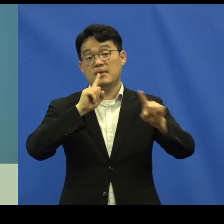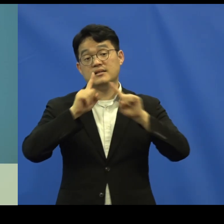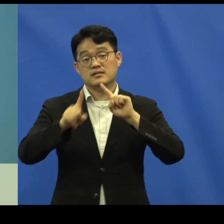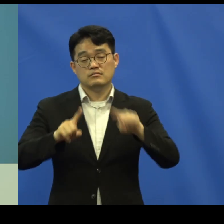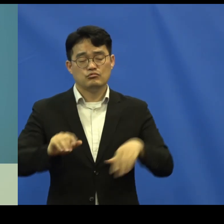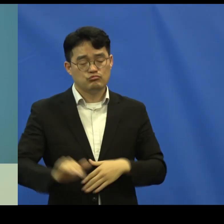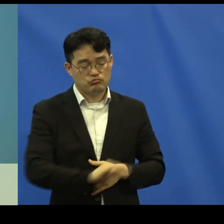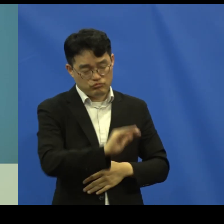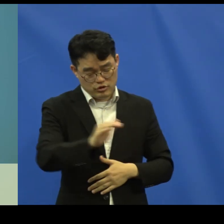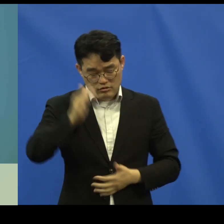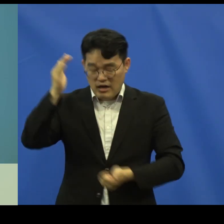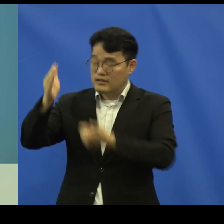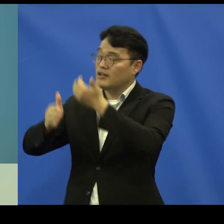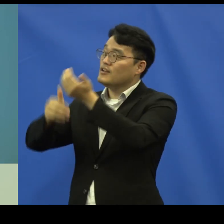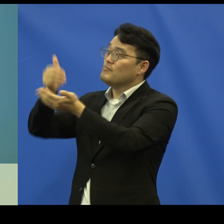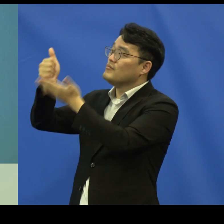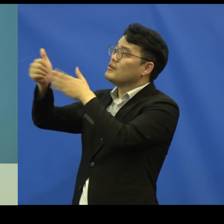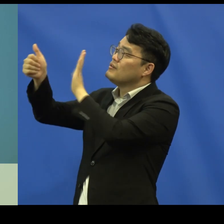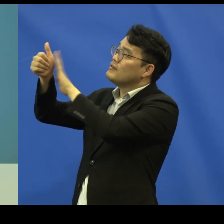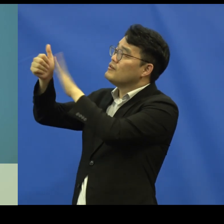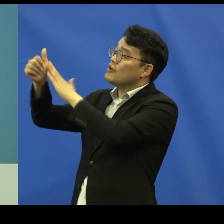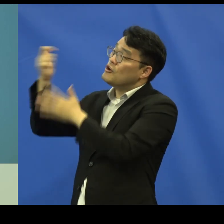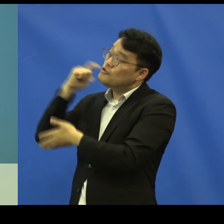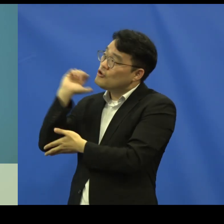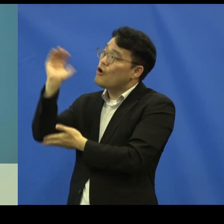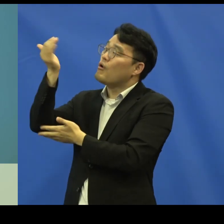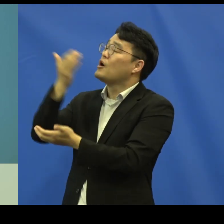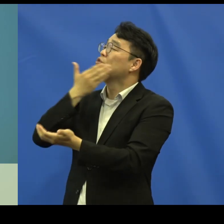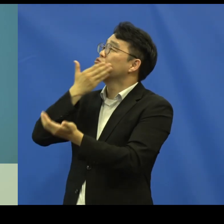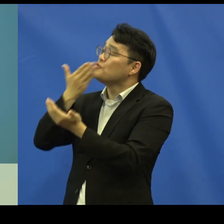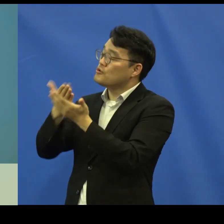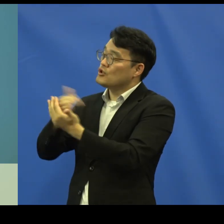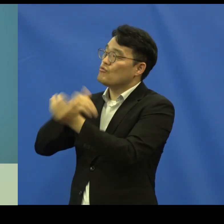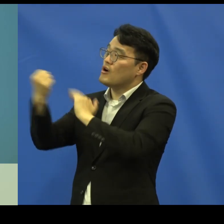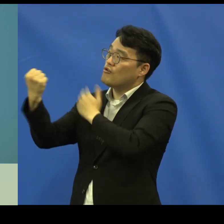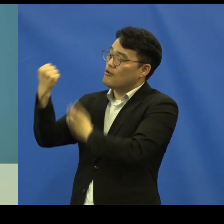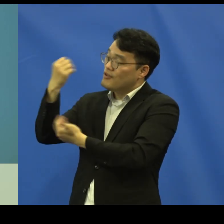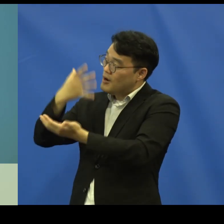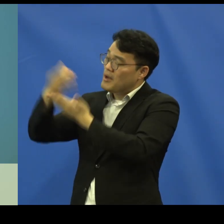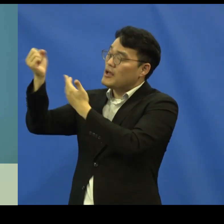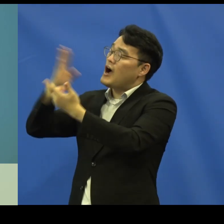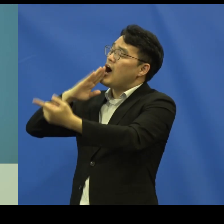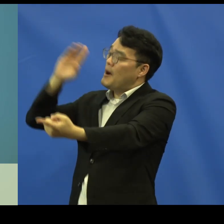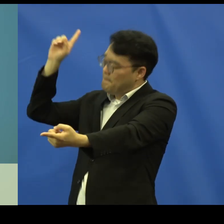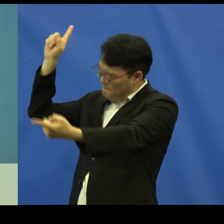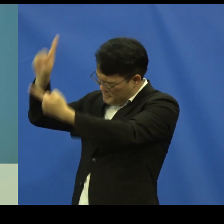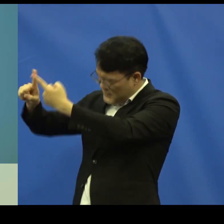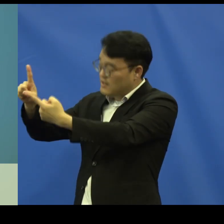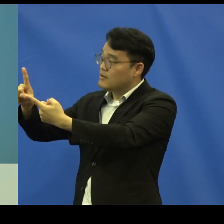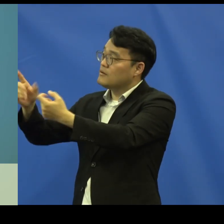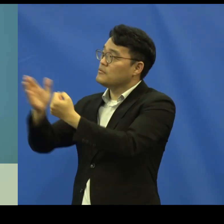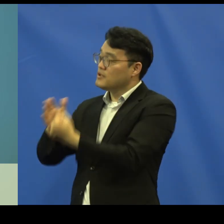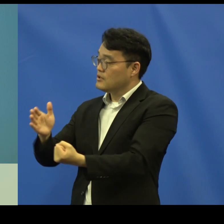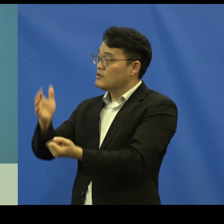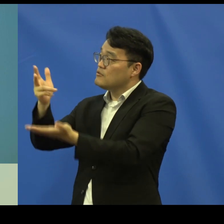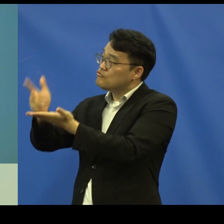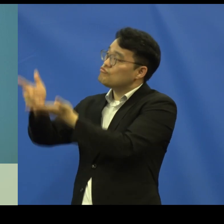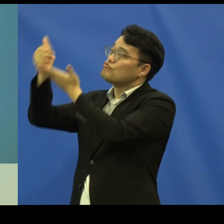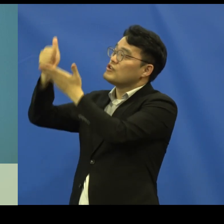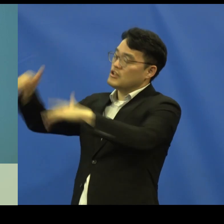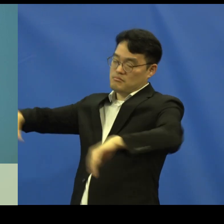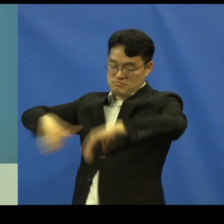주 하나님이여 영광과 존귀와 권능을 받으시는 것이 합당하오니 주께서